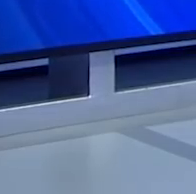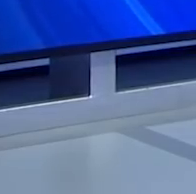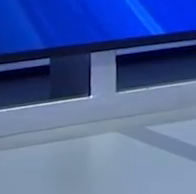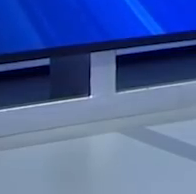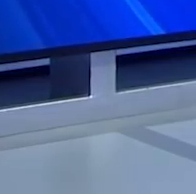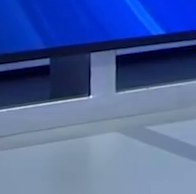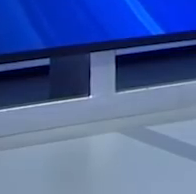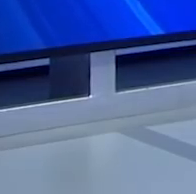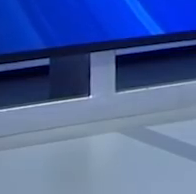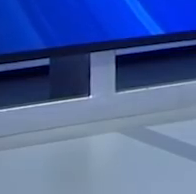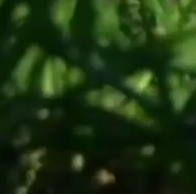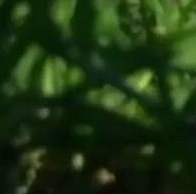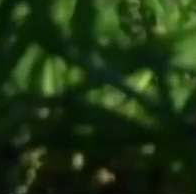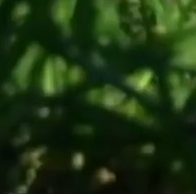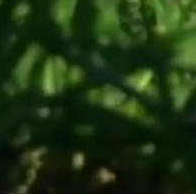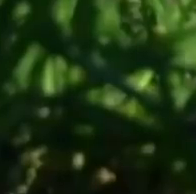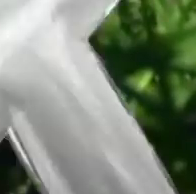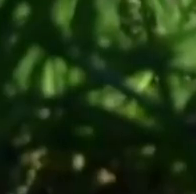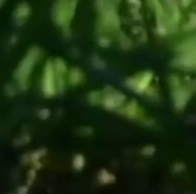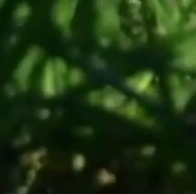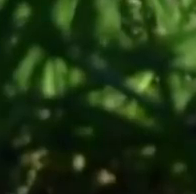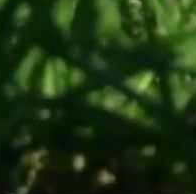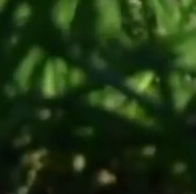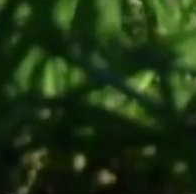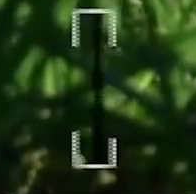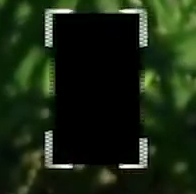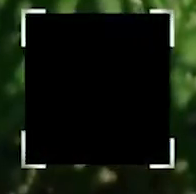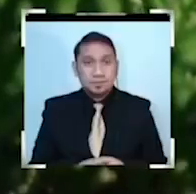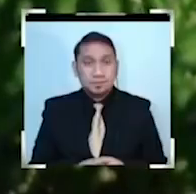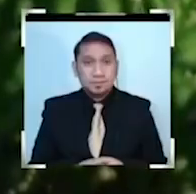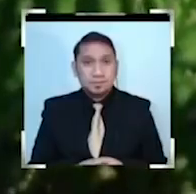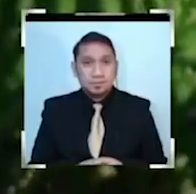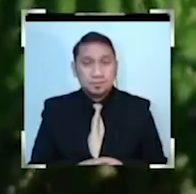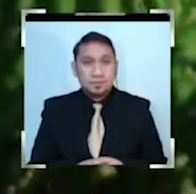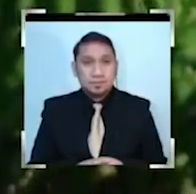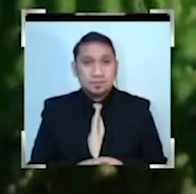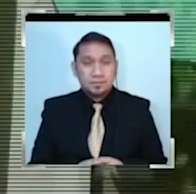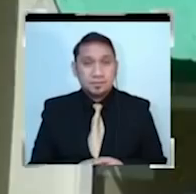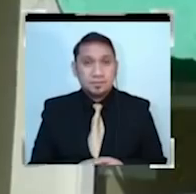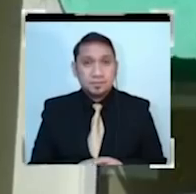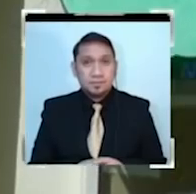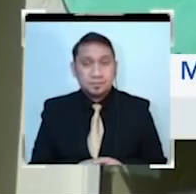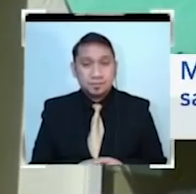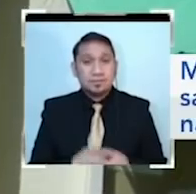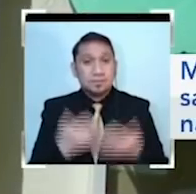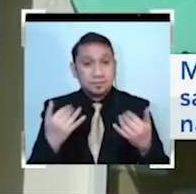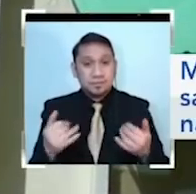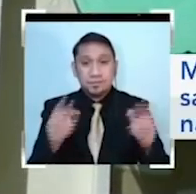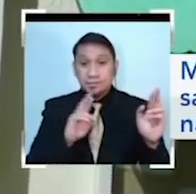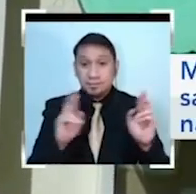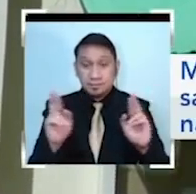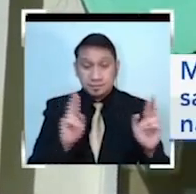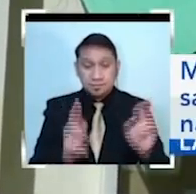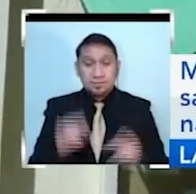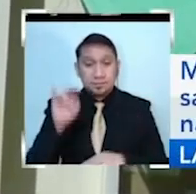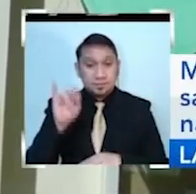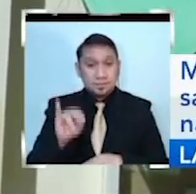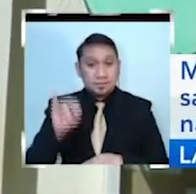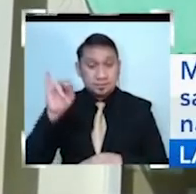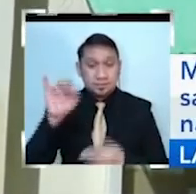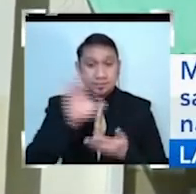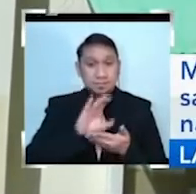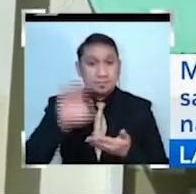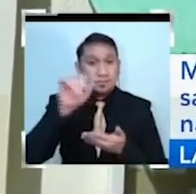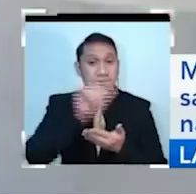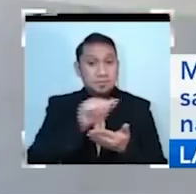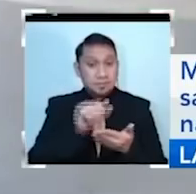ni Athena Imperial. Naghahanda na ang Ilocos Norte College of Arts and Trades